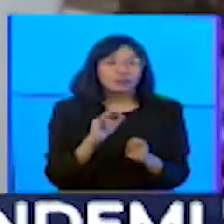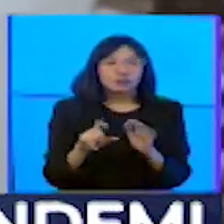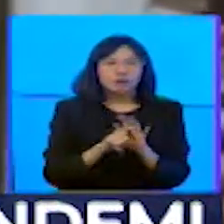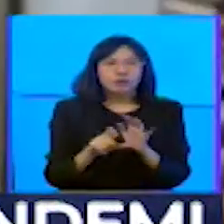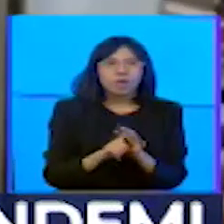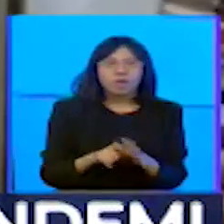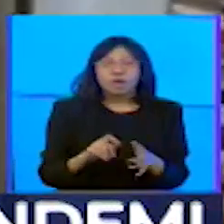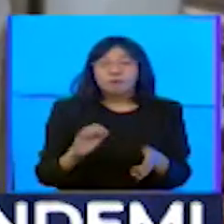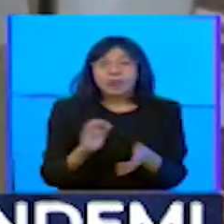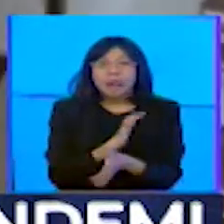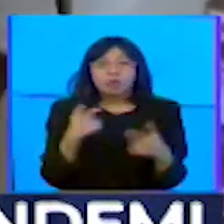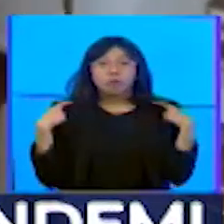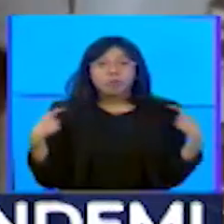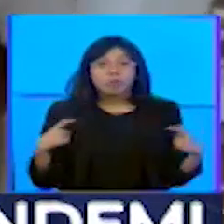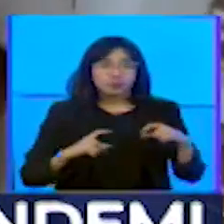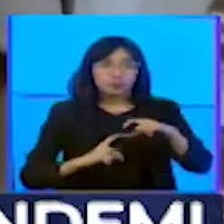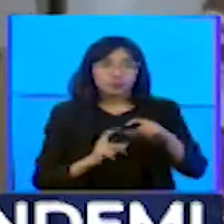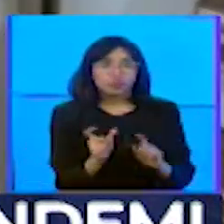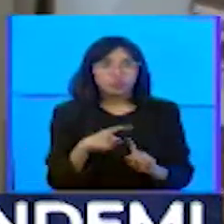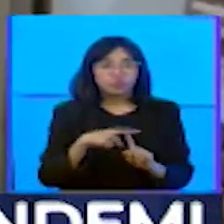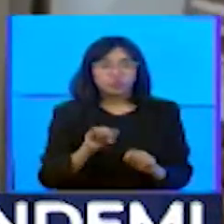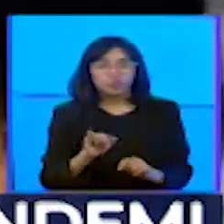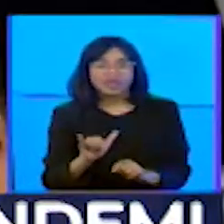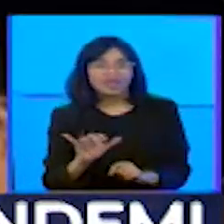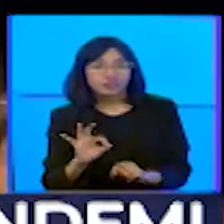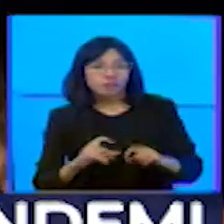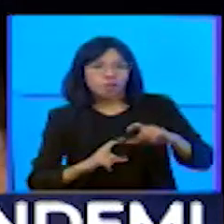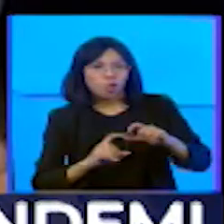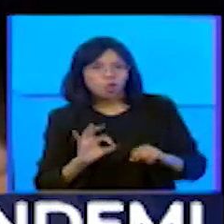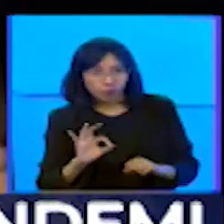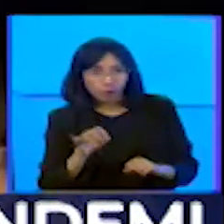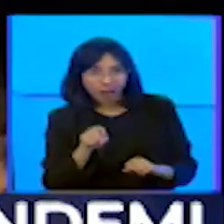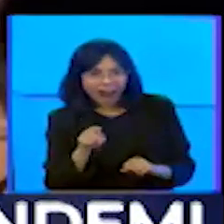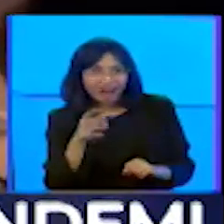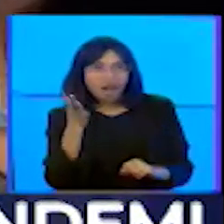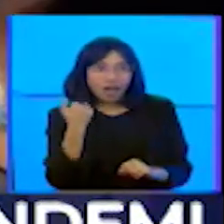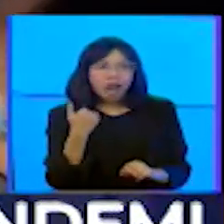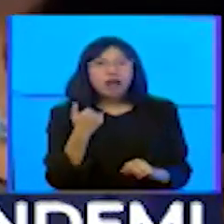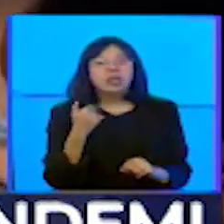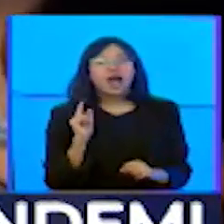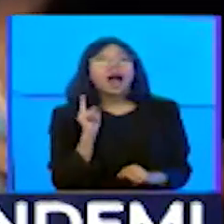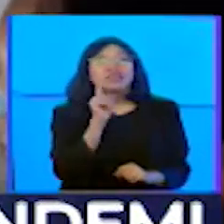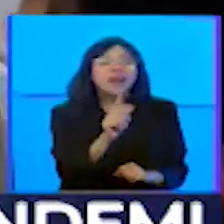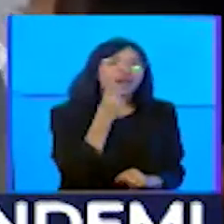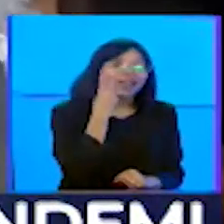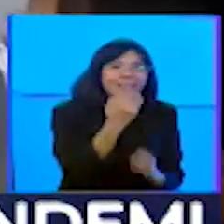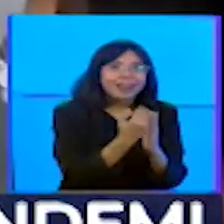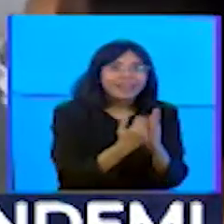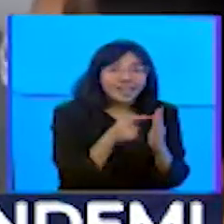DKI Jakarta Sutioso yang akrab disapa Bang Yos adalah salah satu tokoh yang hadir dalam gelaran